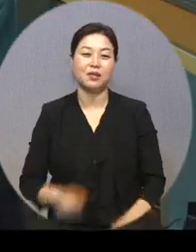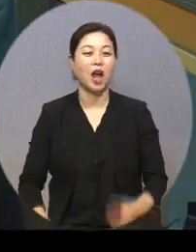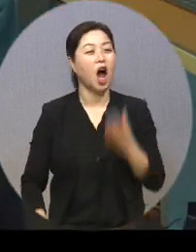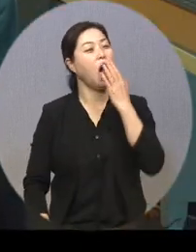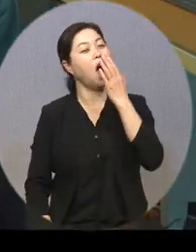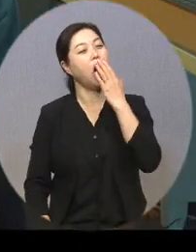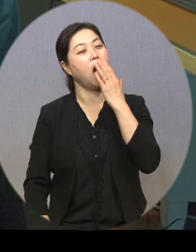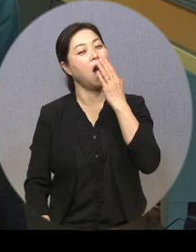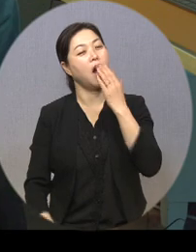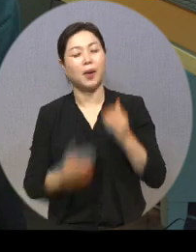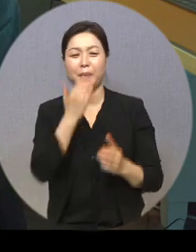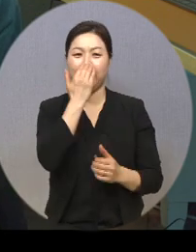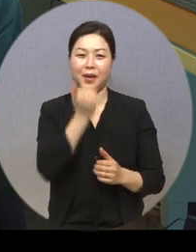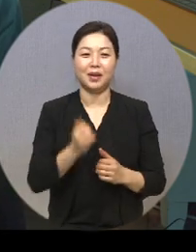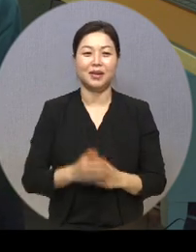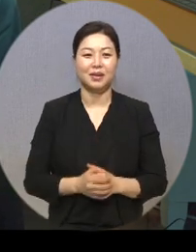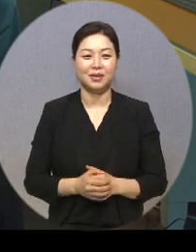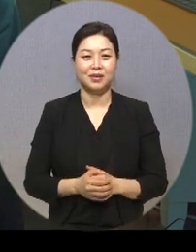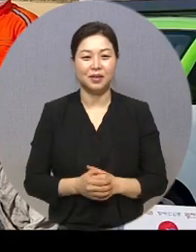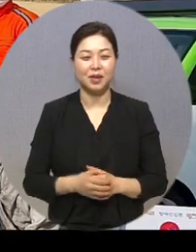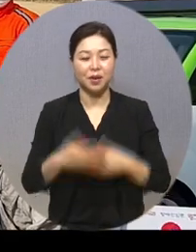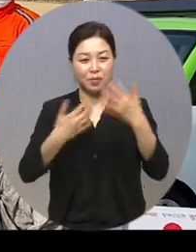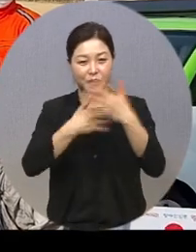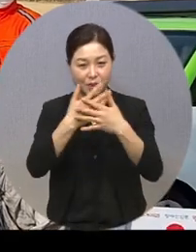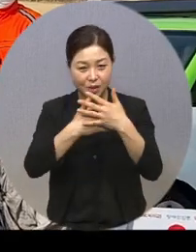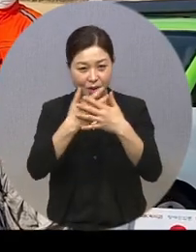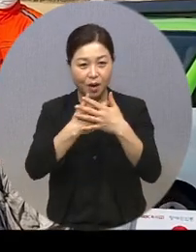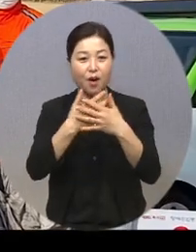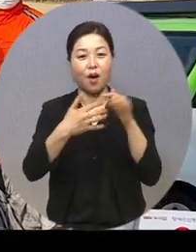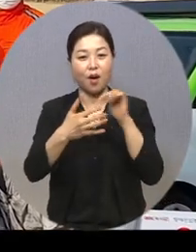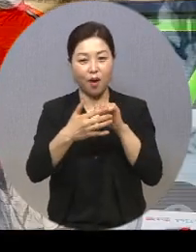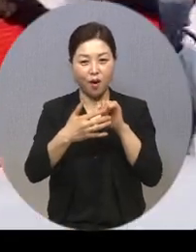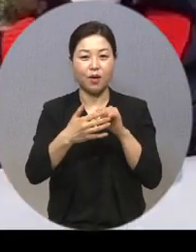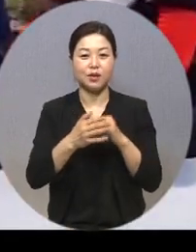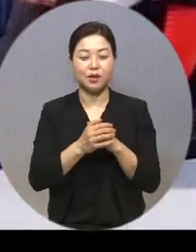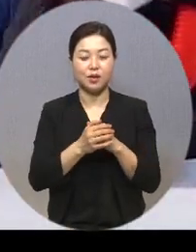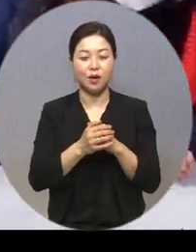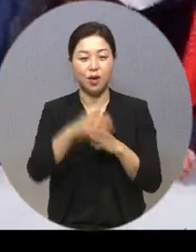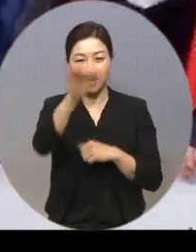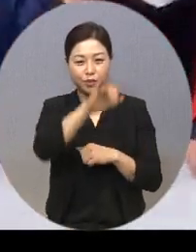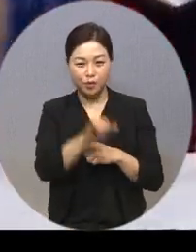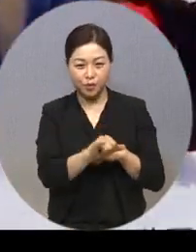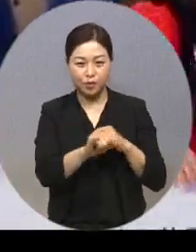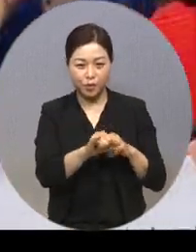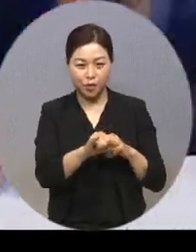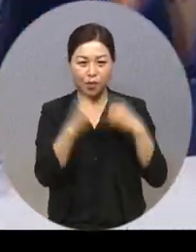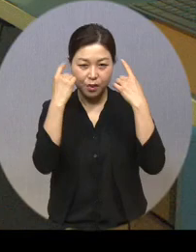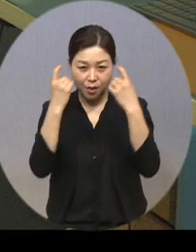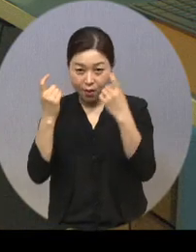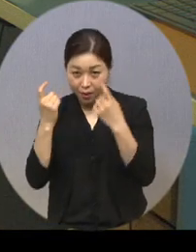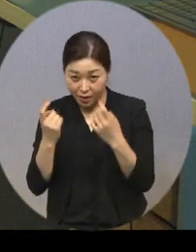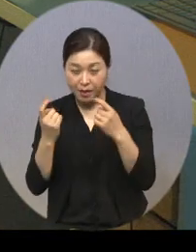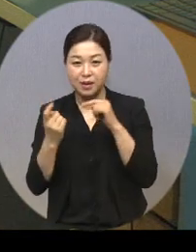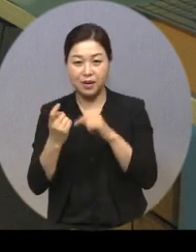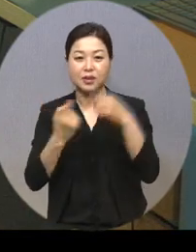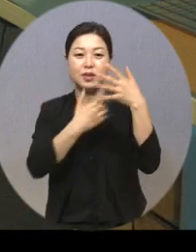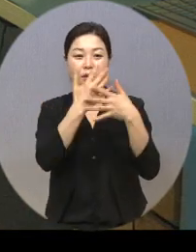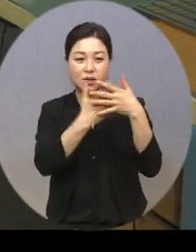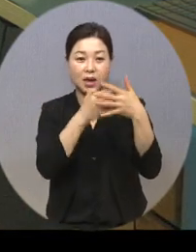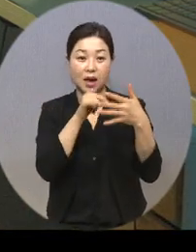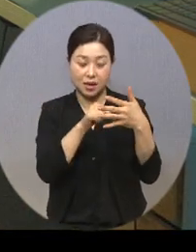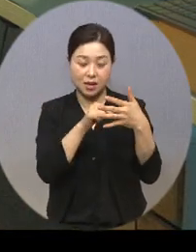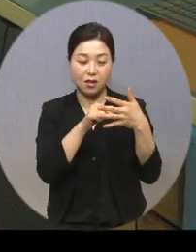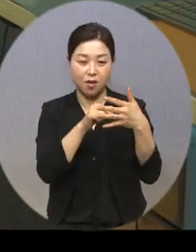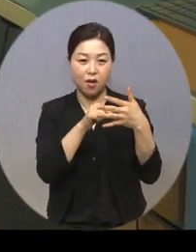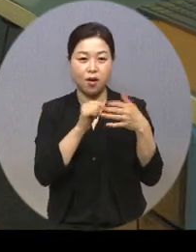코로나19 정식 캠페인 으라차차 코리아 미디어 국토 대장정이라는 캠페인 속에서 저희가 진행했던 어떤 마을의